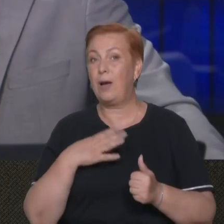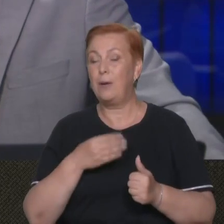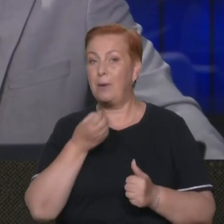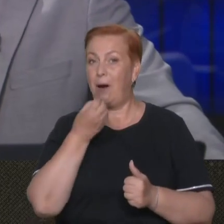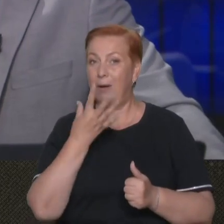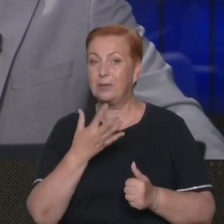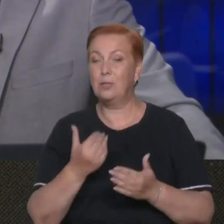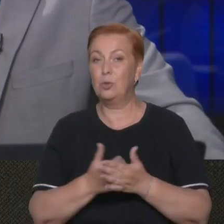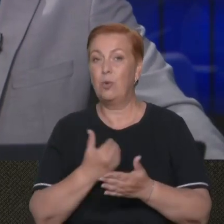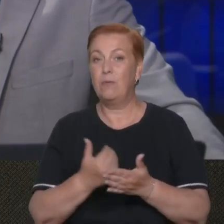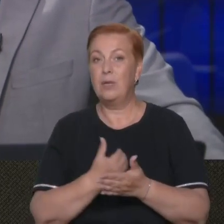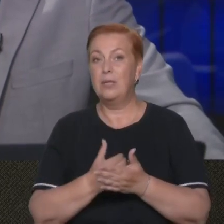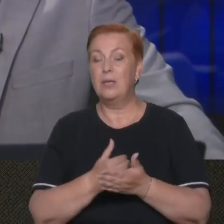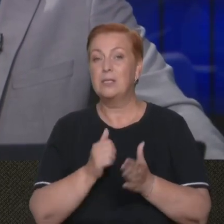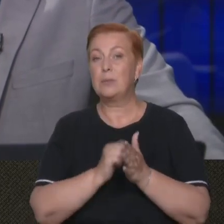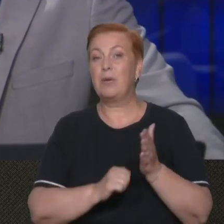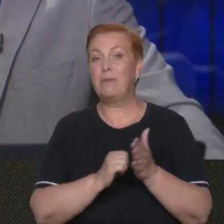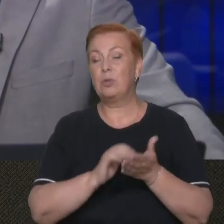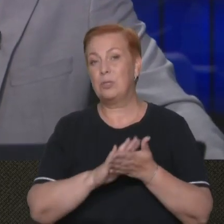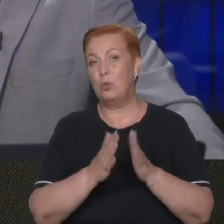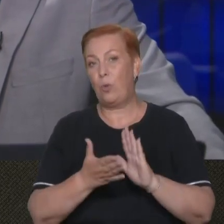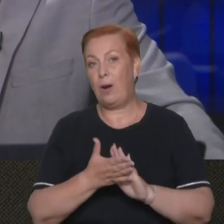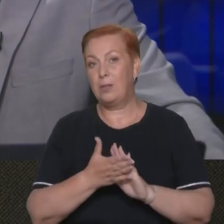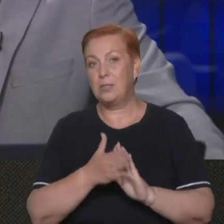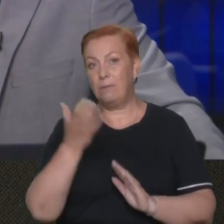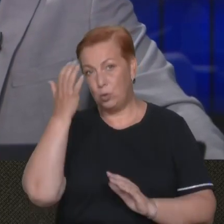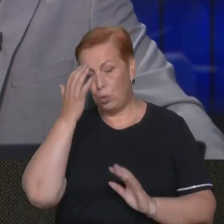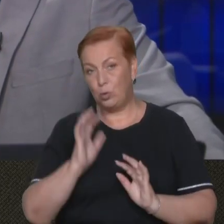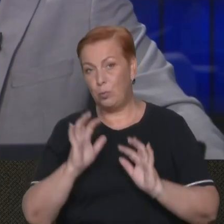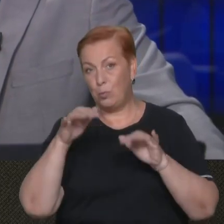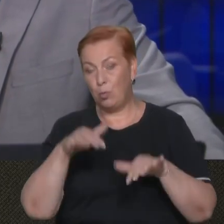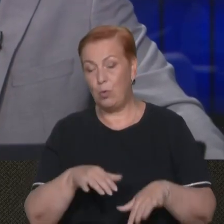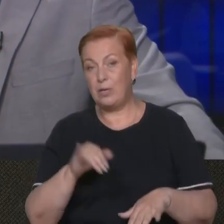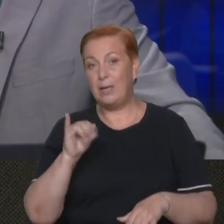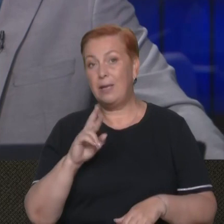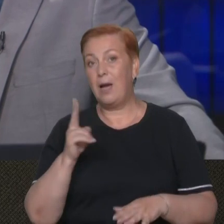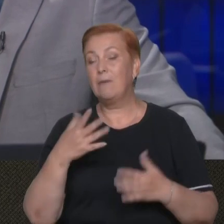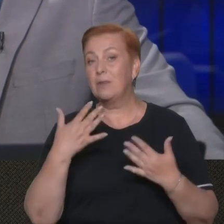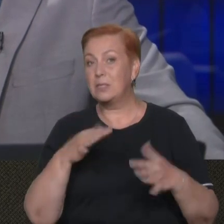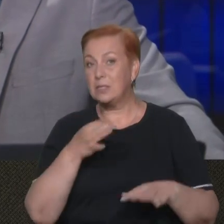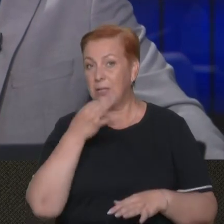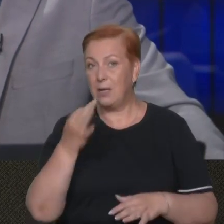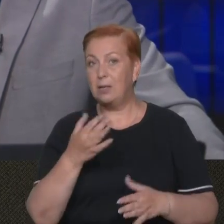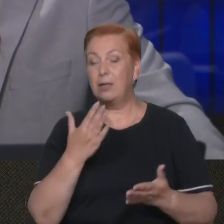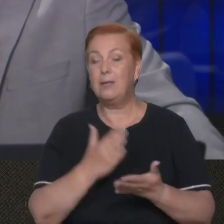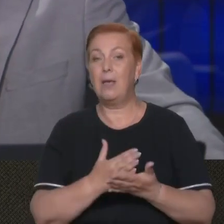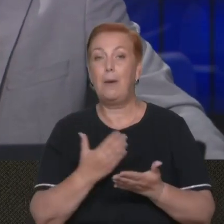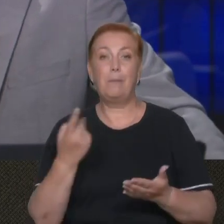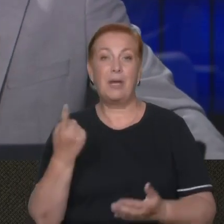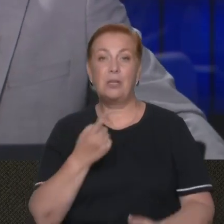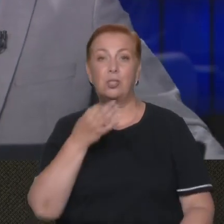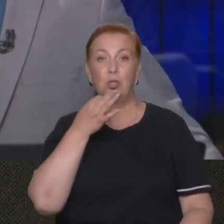приводу ситуації в Чорному морі. І, як ви сказали, є вже у нас перший кейс, перший